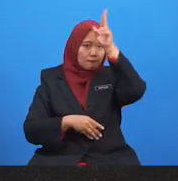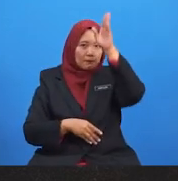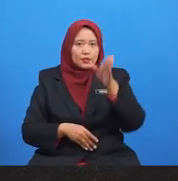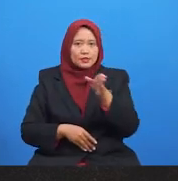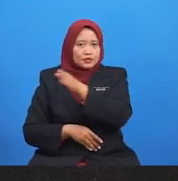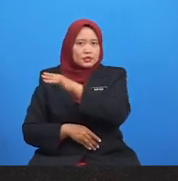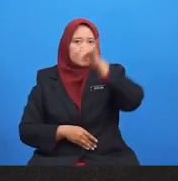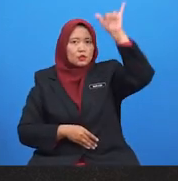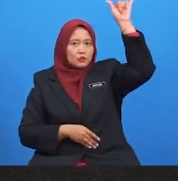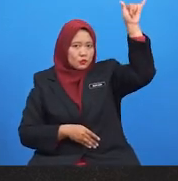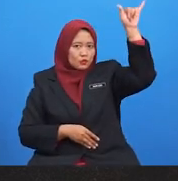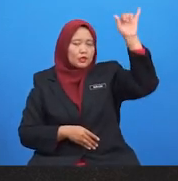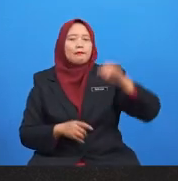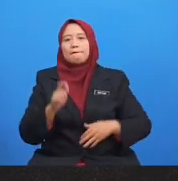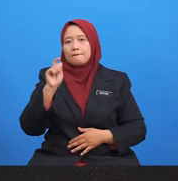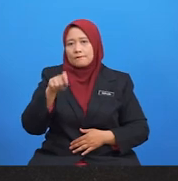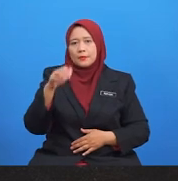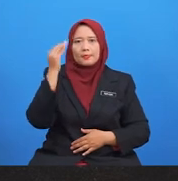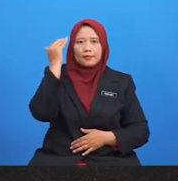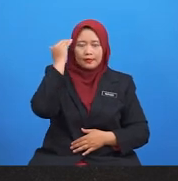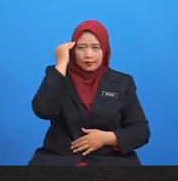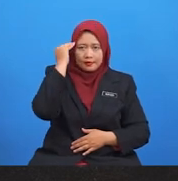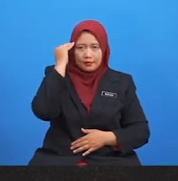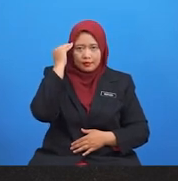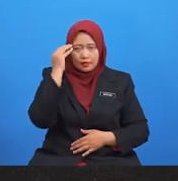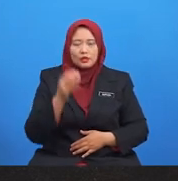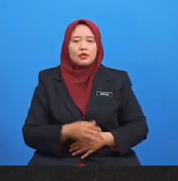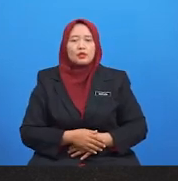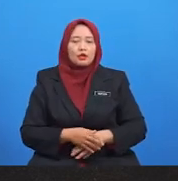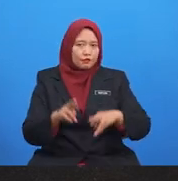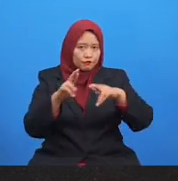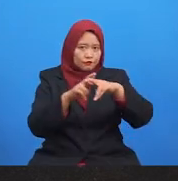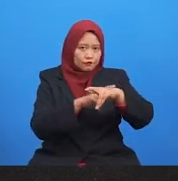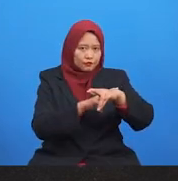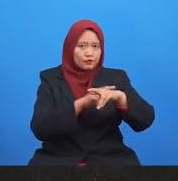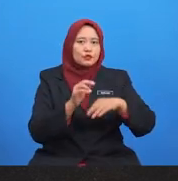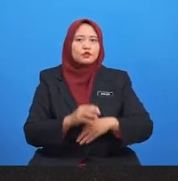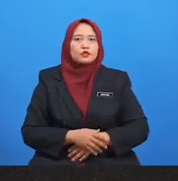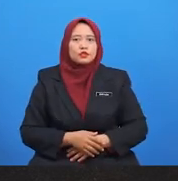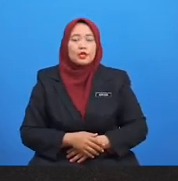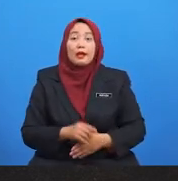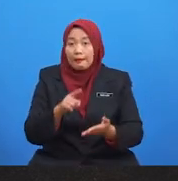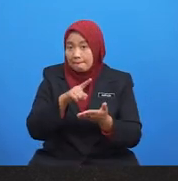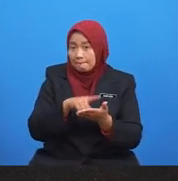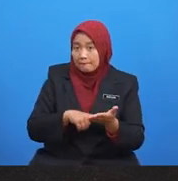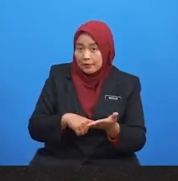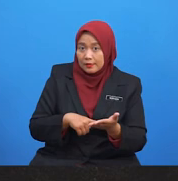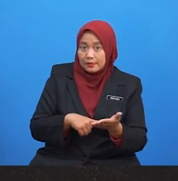Y, maka anda perlu ingat formula yang perlu digunakan. Apa formulanya